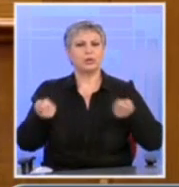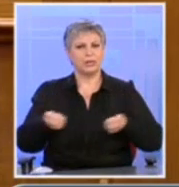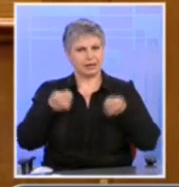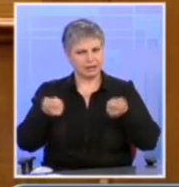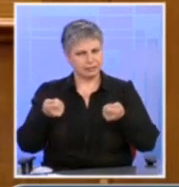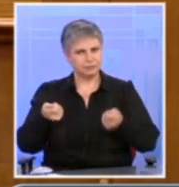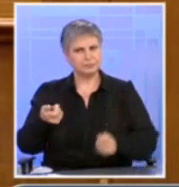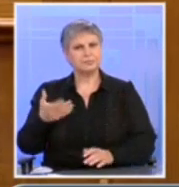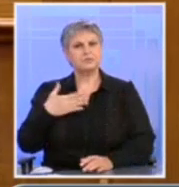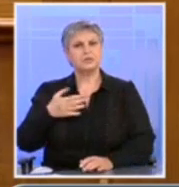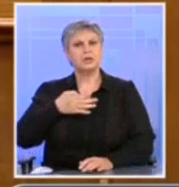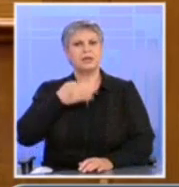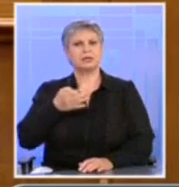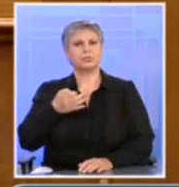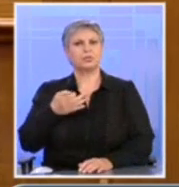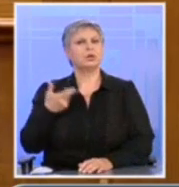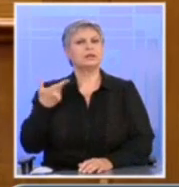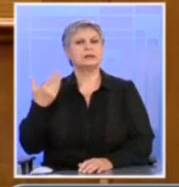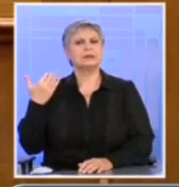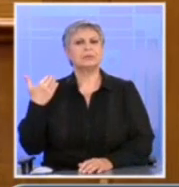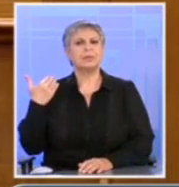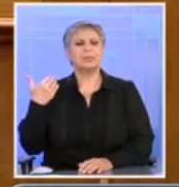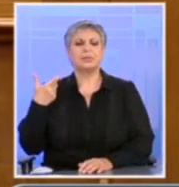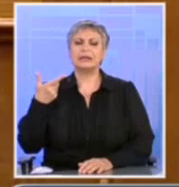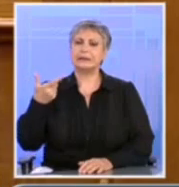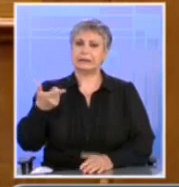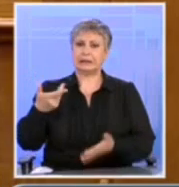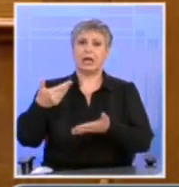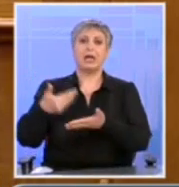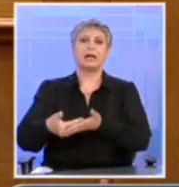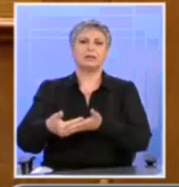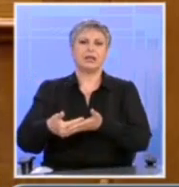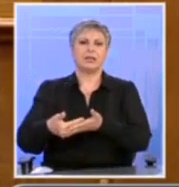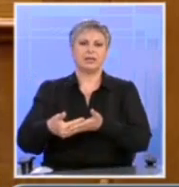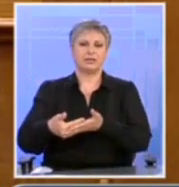είχε καταθέσει, τι μας καταθέσανε οι... Ησυχία.